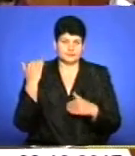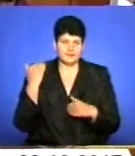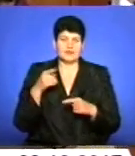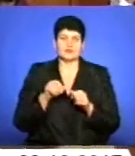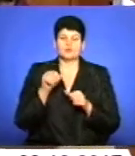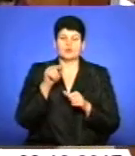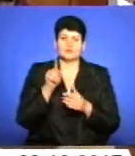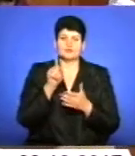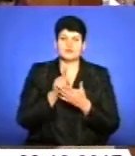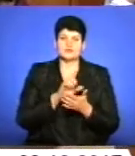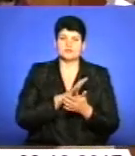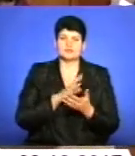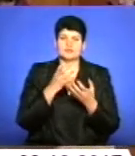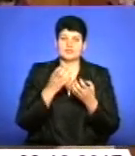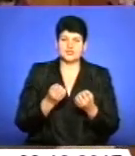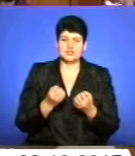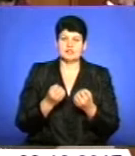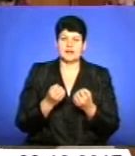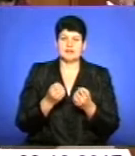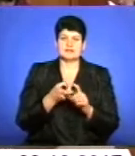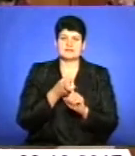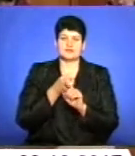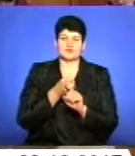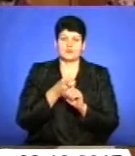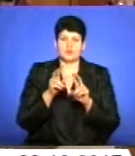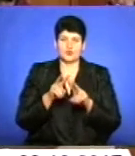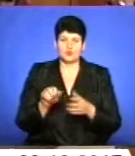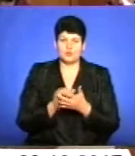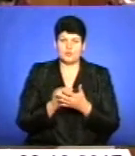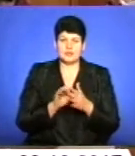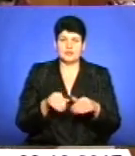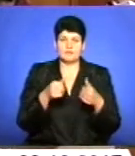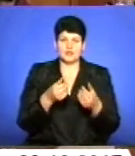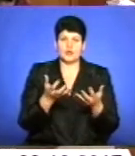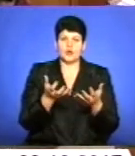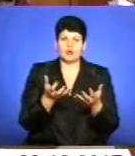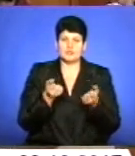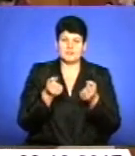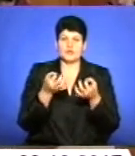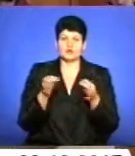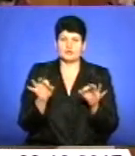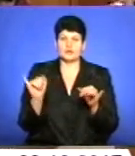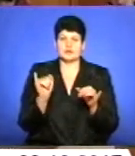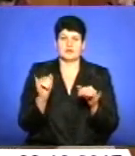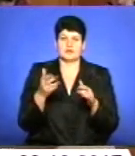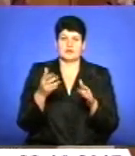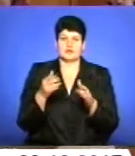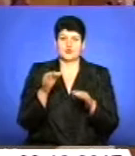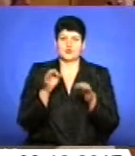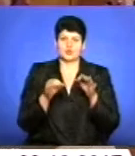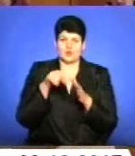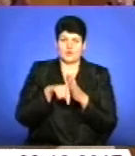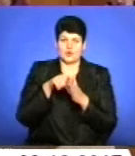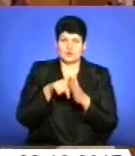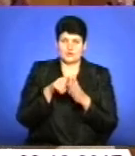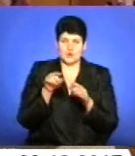воно зобов'язане було ще й враховувати реальний зв'язок між розглядом документів, які подані для одержання дозволу, і між предметом судового розгляду. Предметом